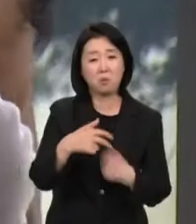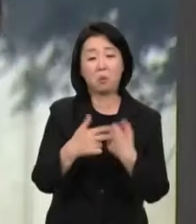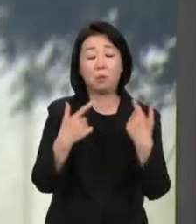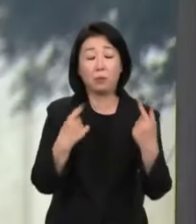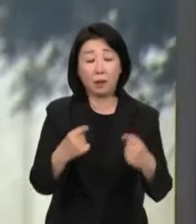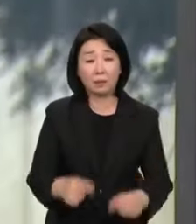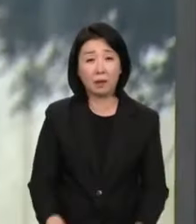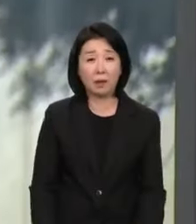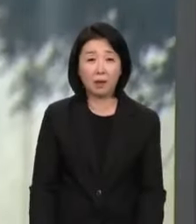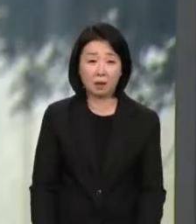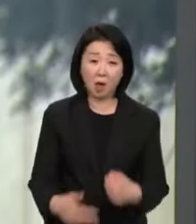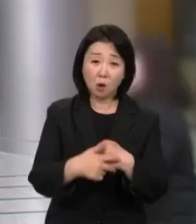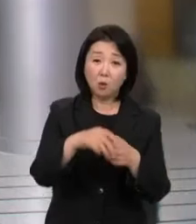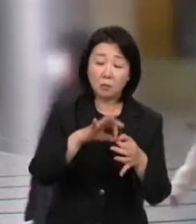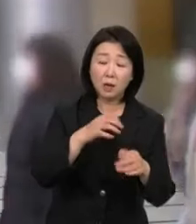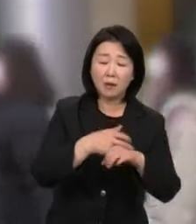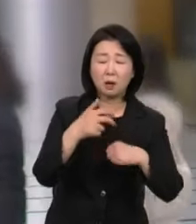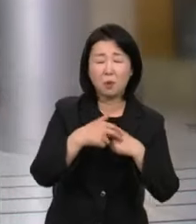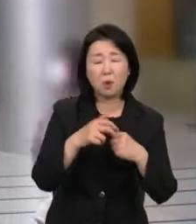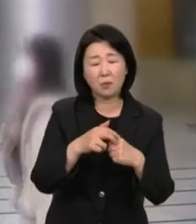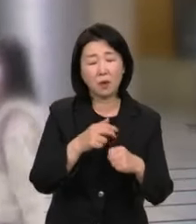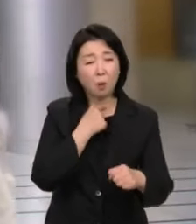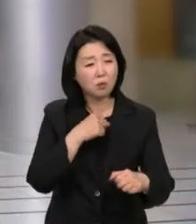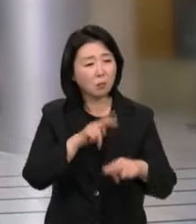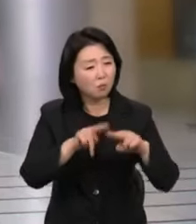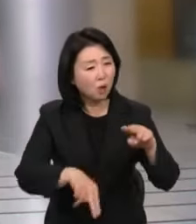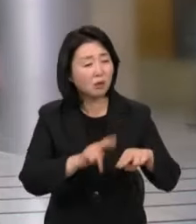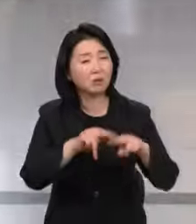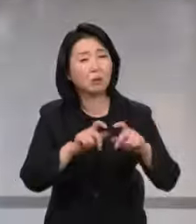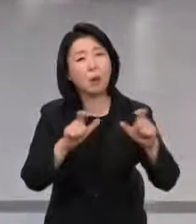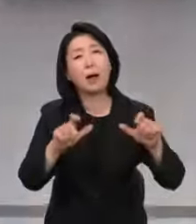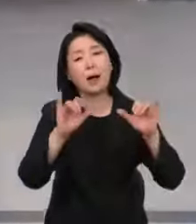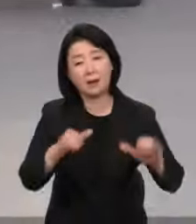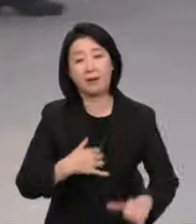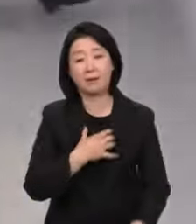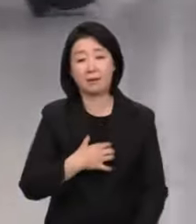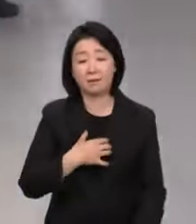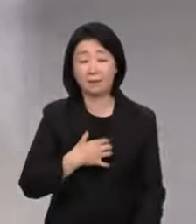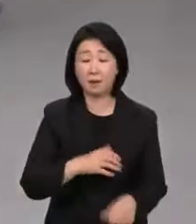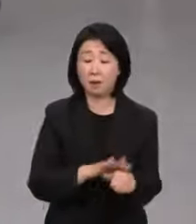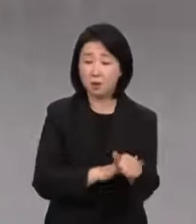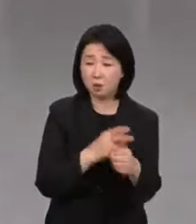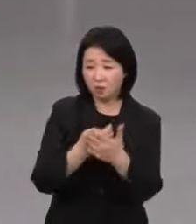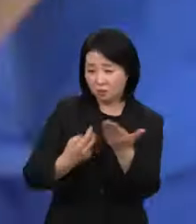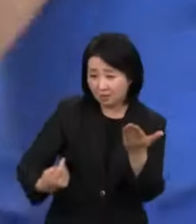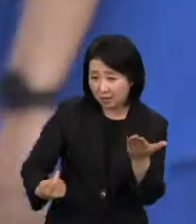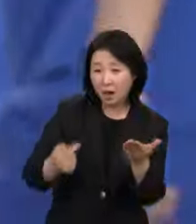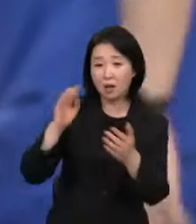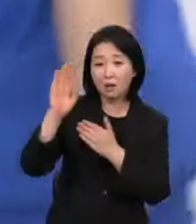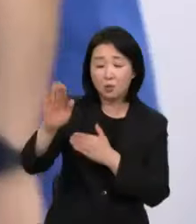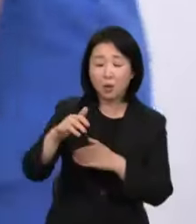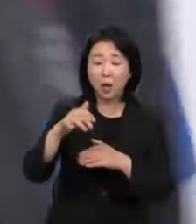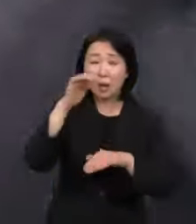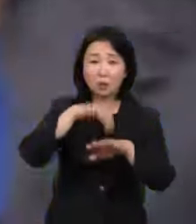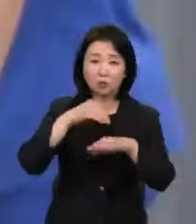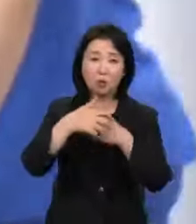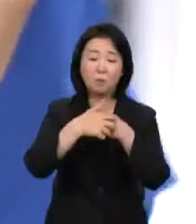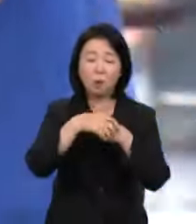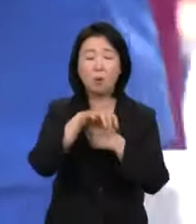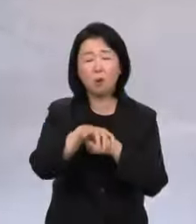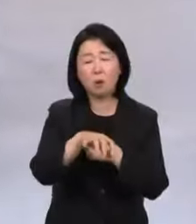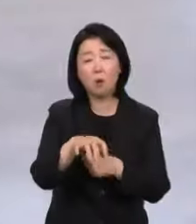다른 병원으로도 희망 퇴직이 확산할 수 있다는 우려가 나옵니다. 전공의 이탈 이후 수련병원 50곳의